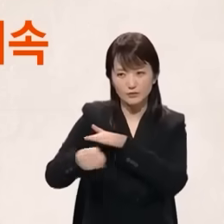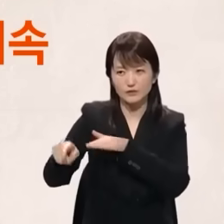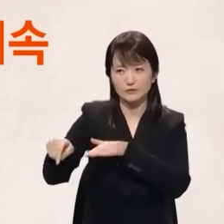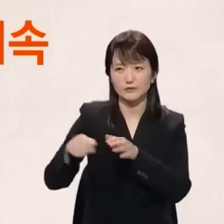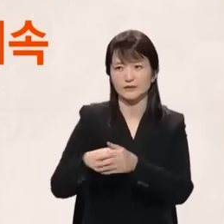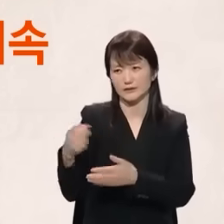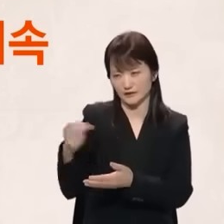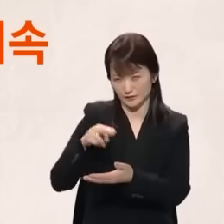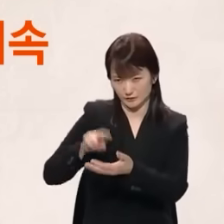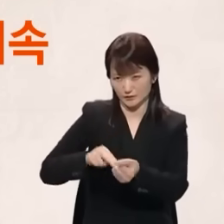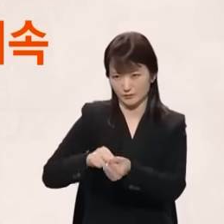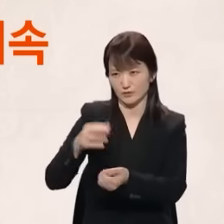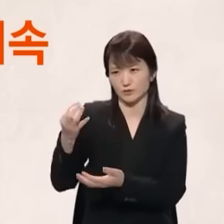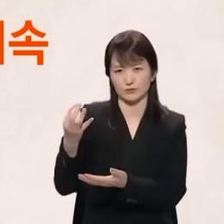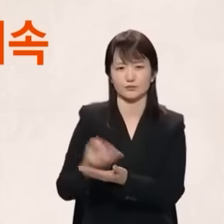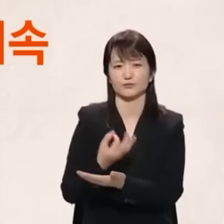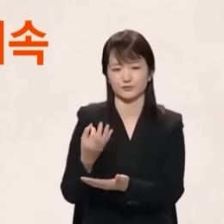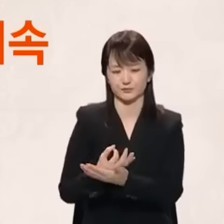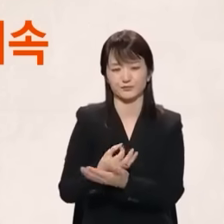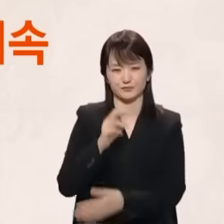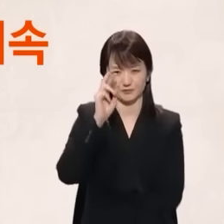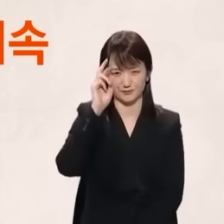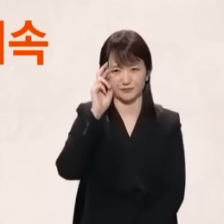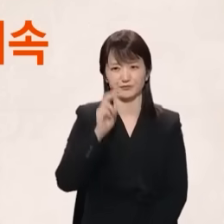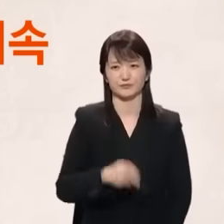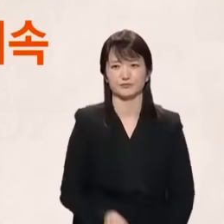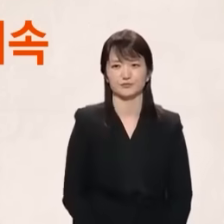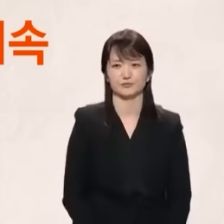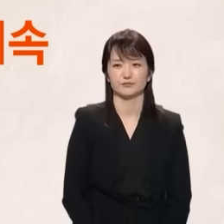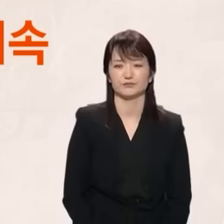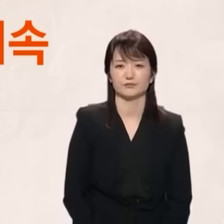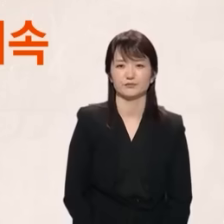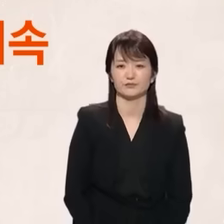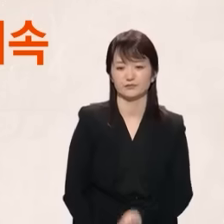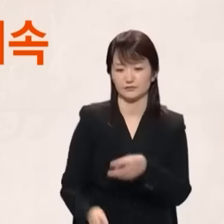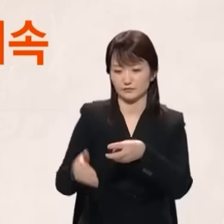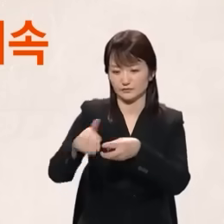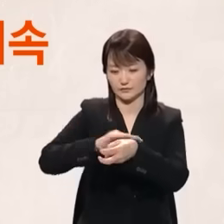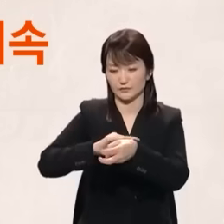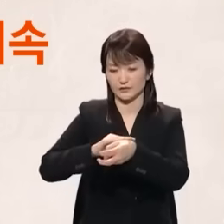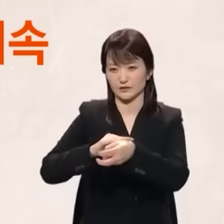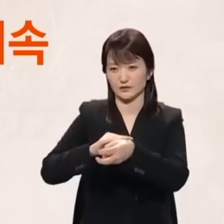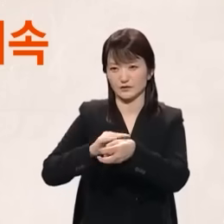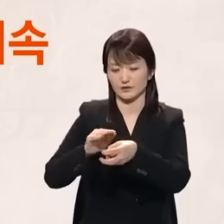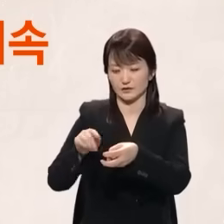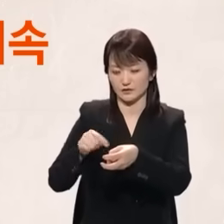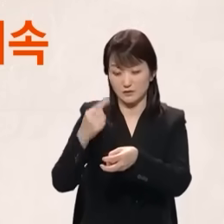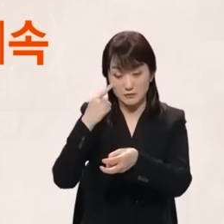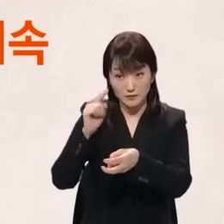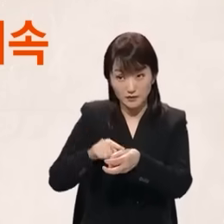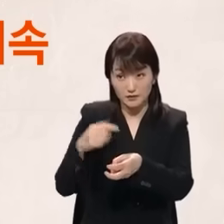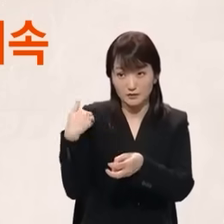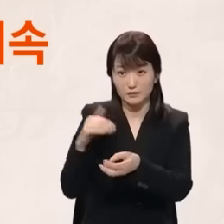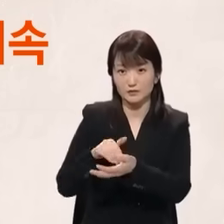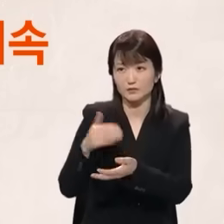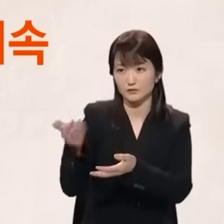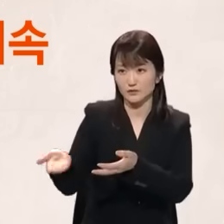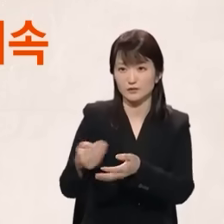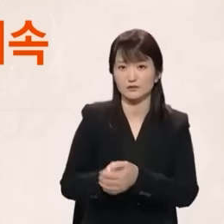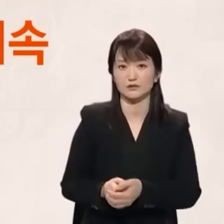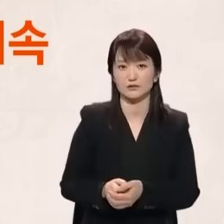재판매해 돈을 벌었겠다 추측했다고 합니다 아 저거 차에서 발견된 건 또 돌려주고 무려 지금